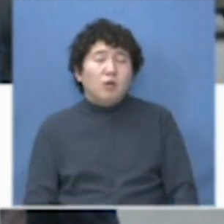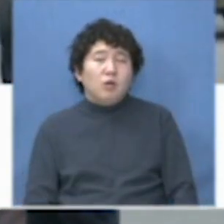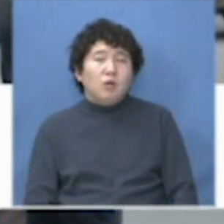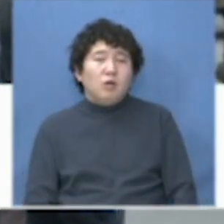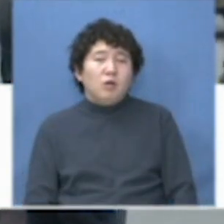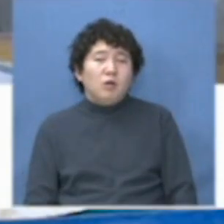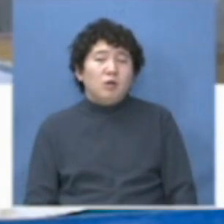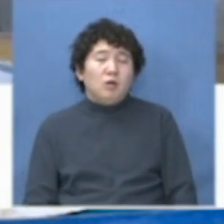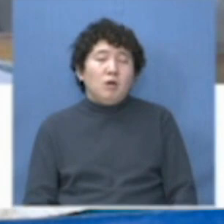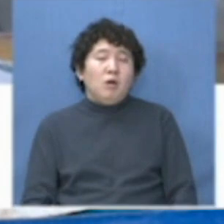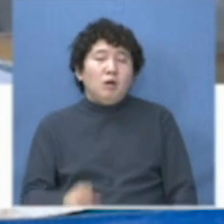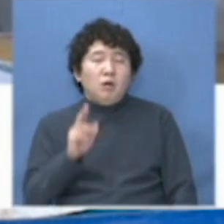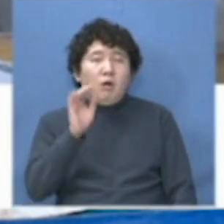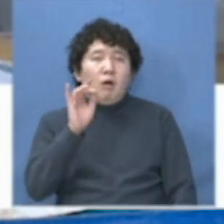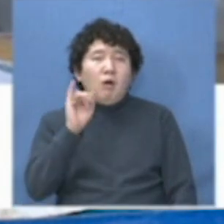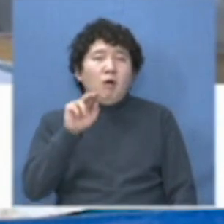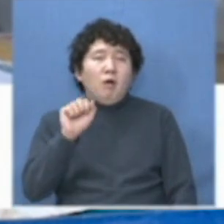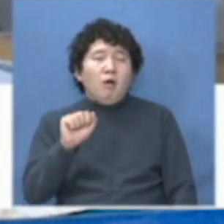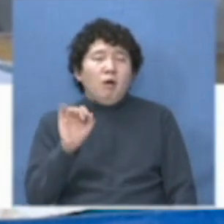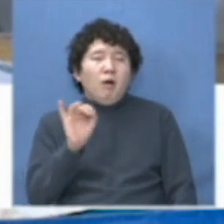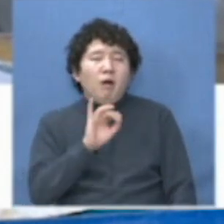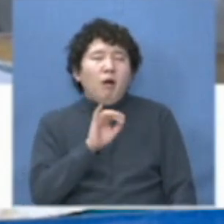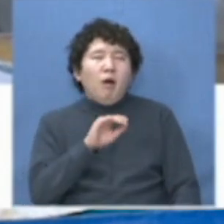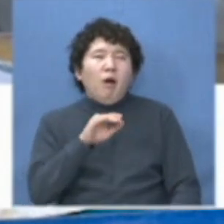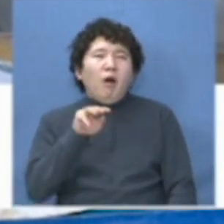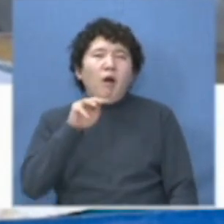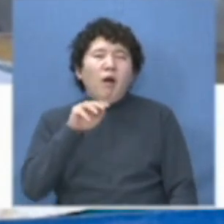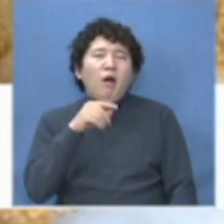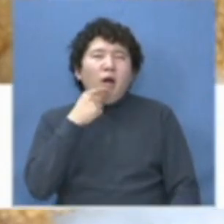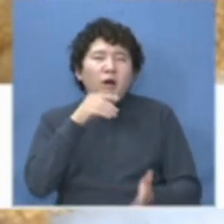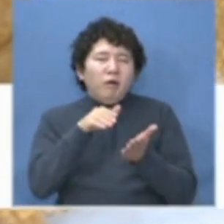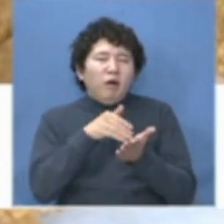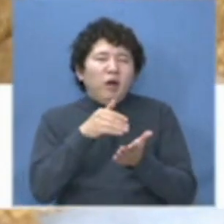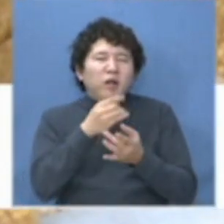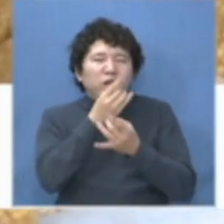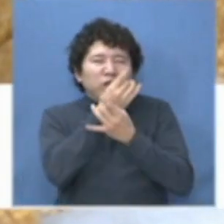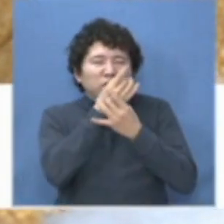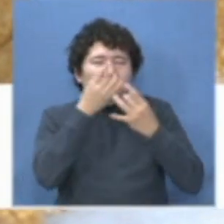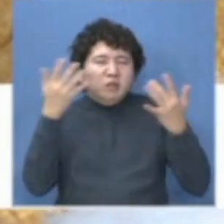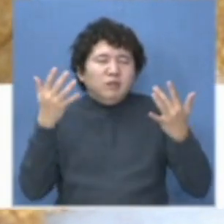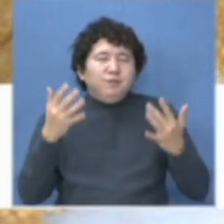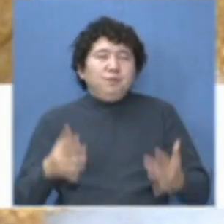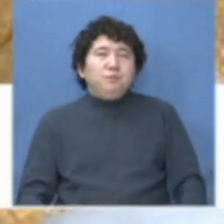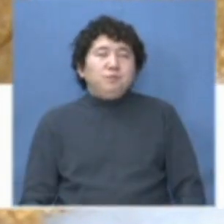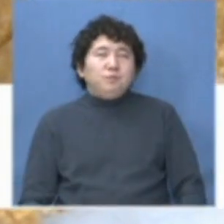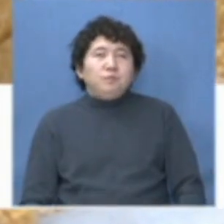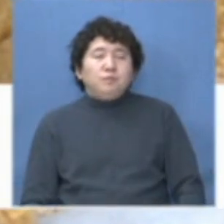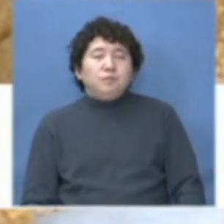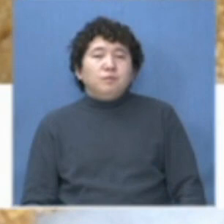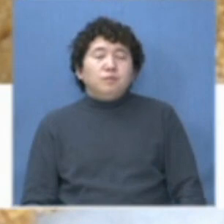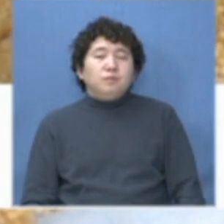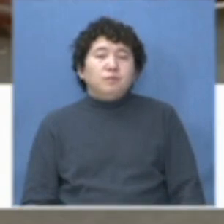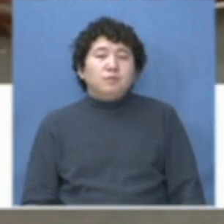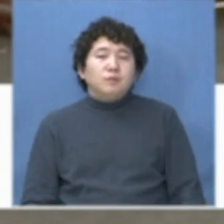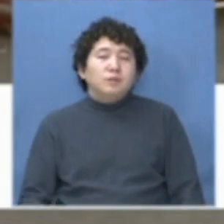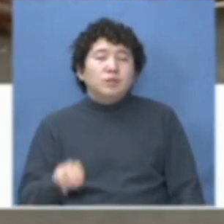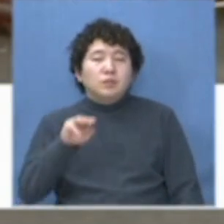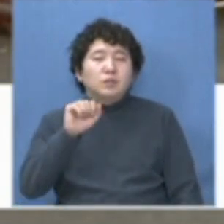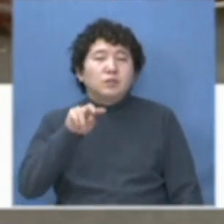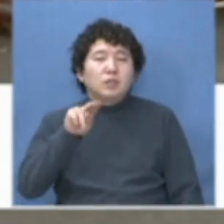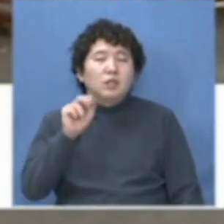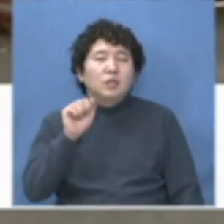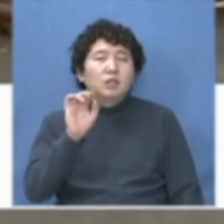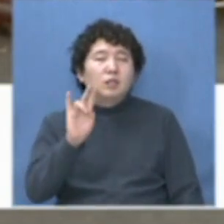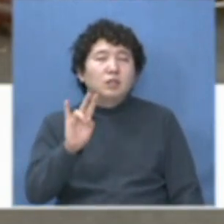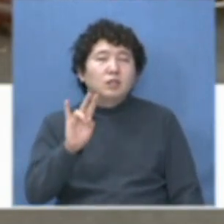переработкой пшенной крупы и производством различной продукции, представили свои продукты. Новый вид продукции «Талкан» выходит под маркой